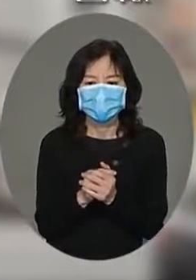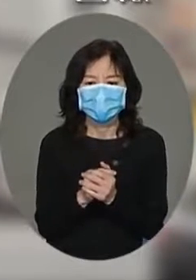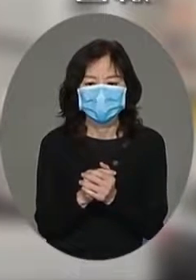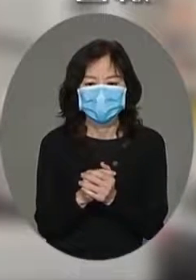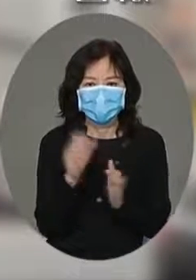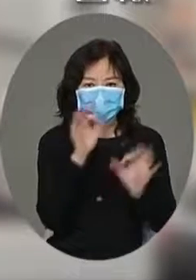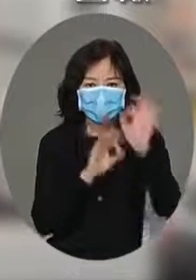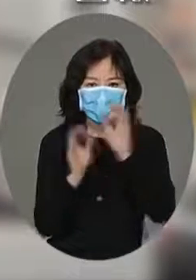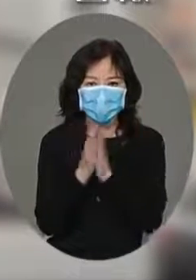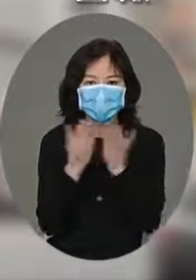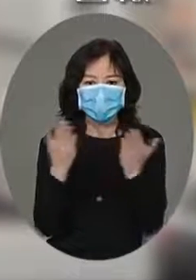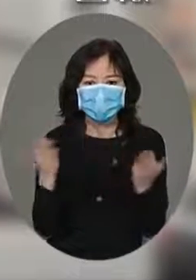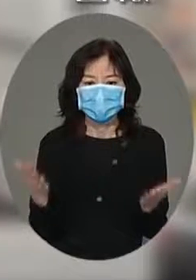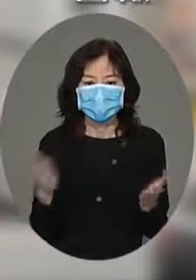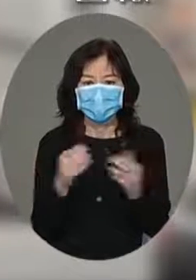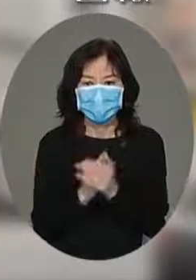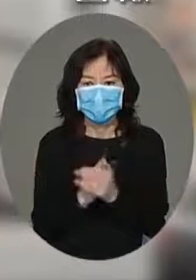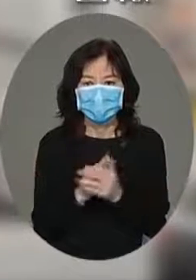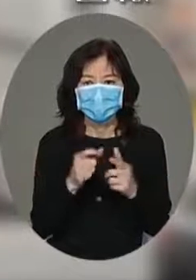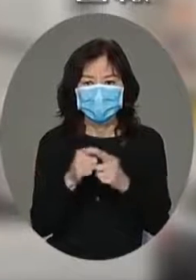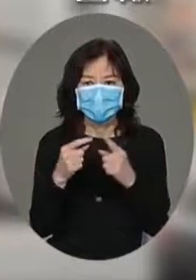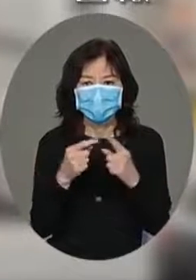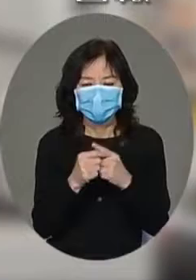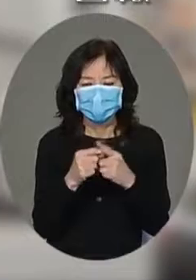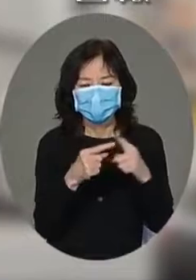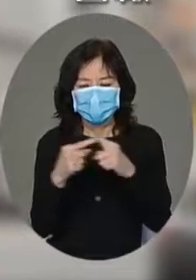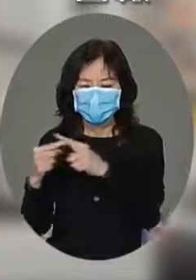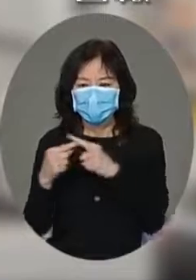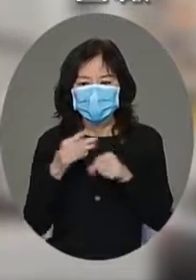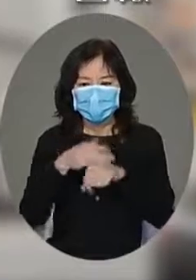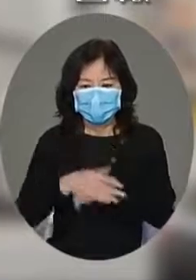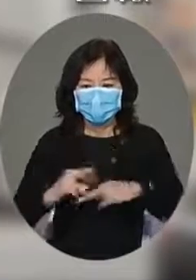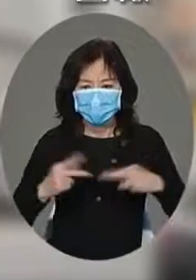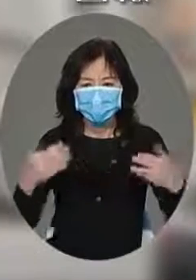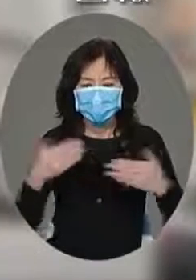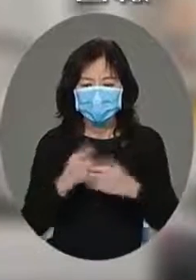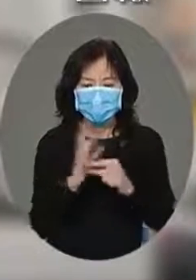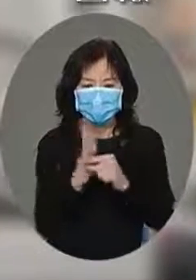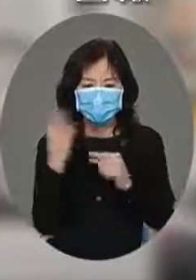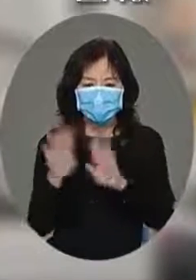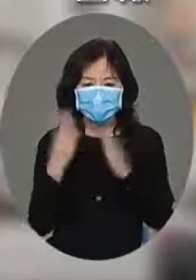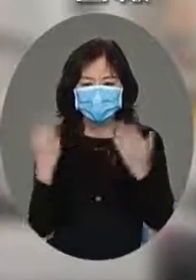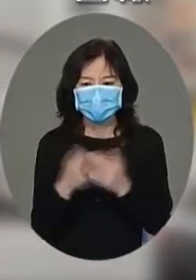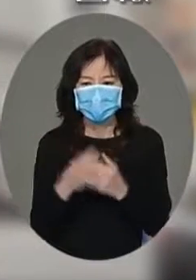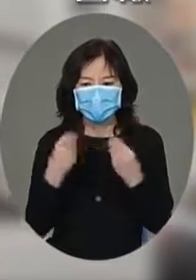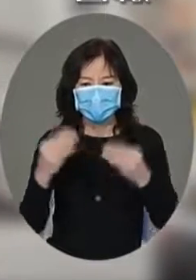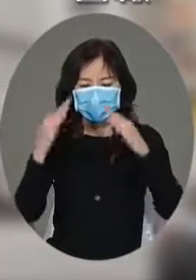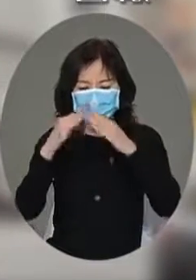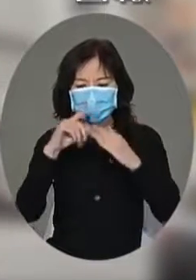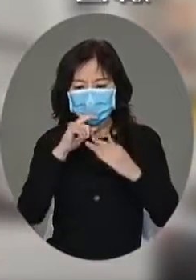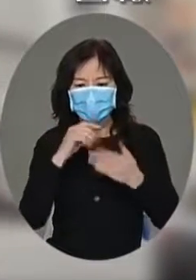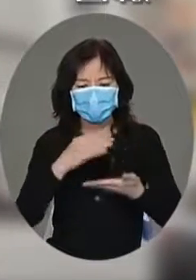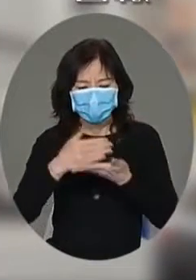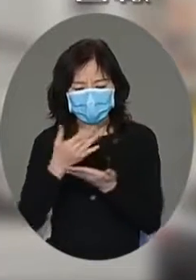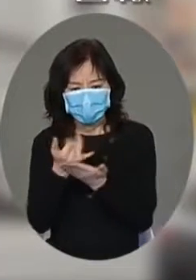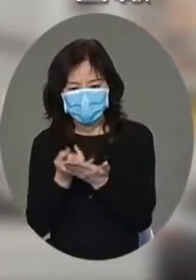星島日報報導，公民與社會發展科9月在中四推行，教育局規定新科教科書需經過送審，